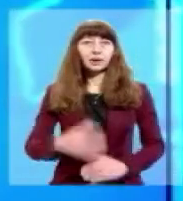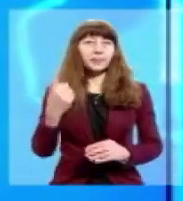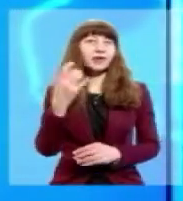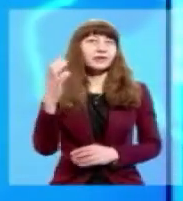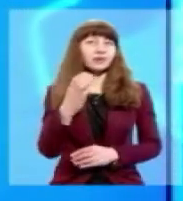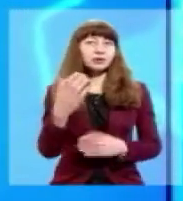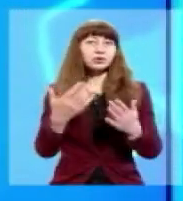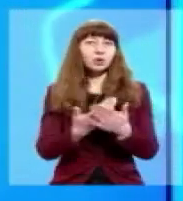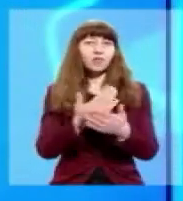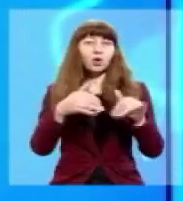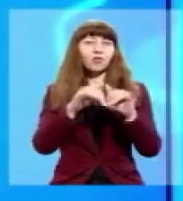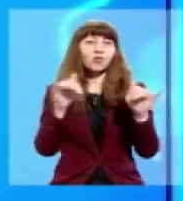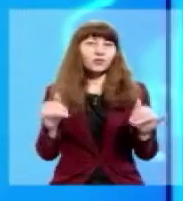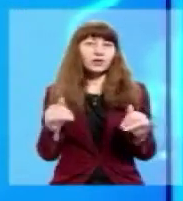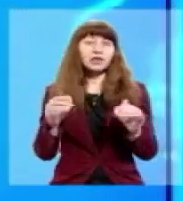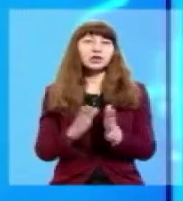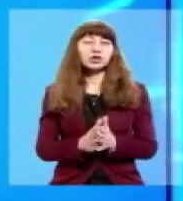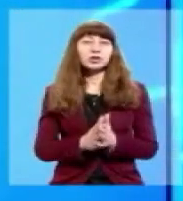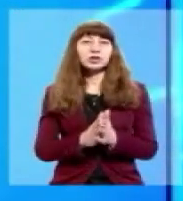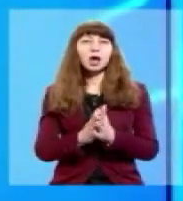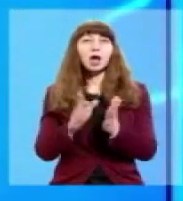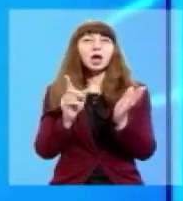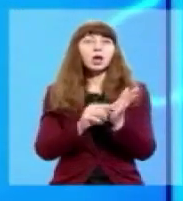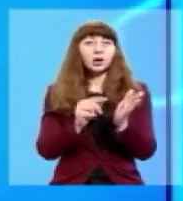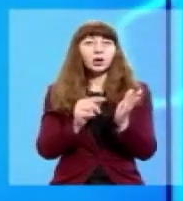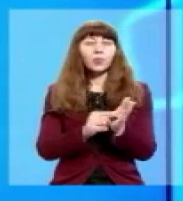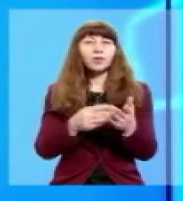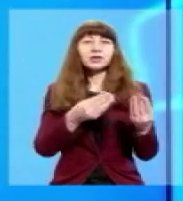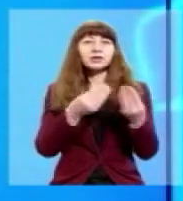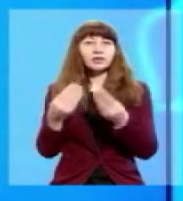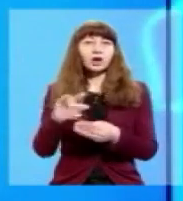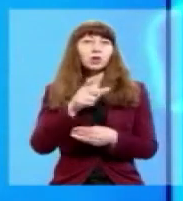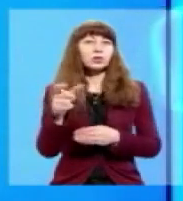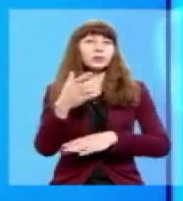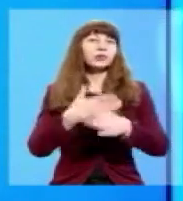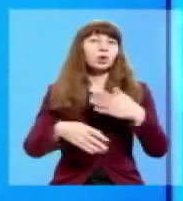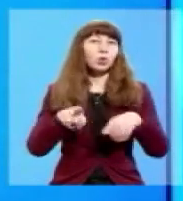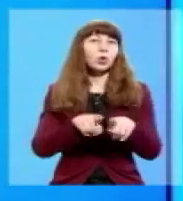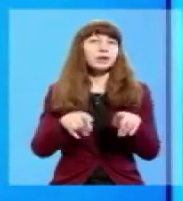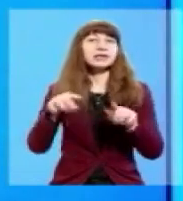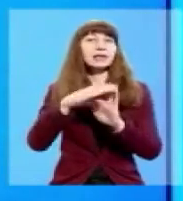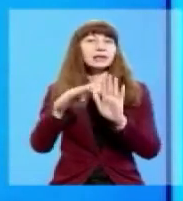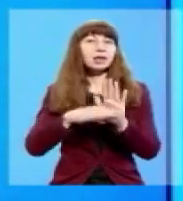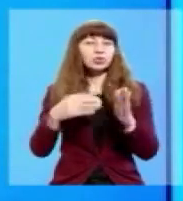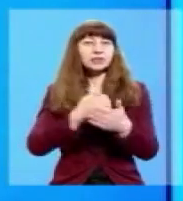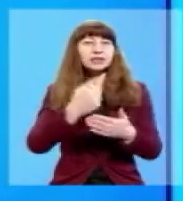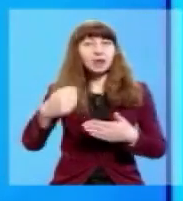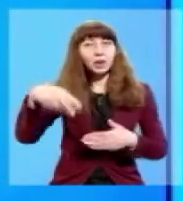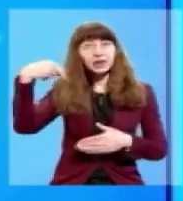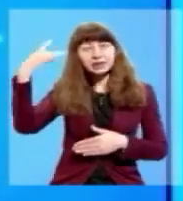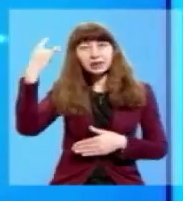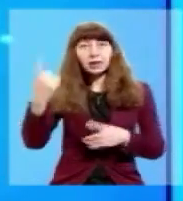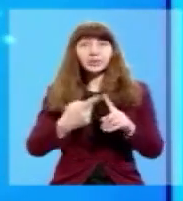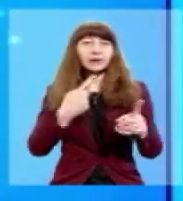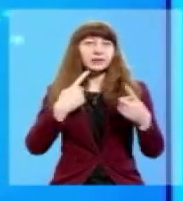Бірінші қыркүйектен бастап, ерекше қажеттілігі бар азаматтарға берілетін жәрдемақы көлемі тағы да артпақ. Президент парламент отырысының бірінші